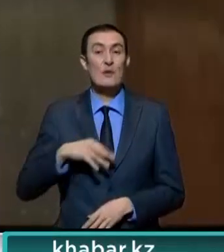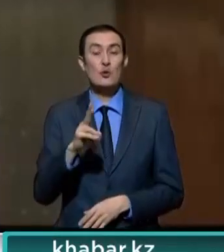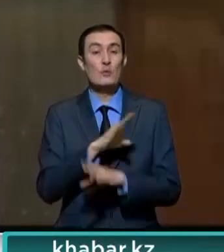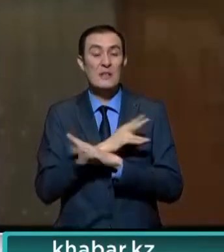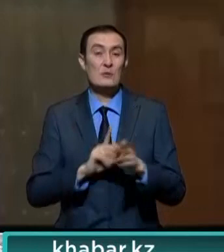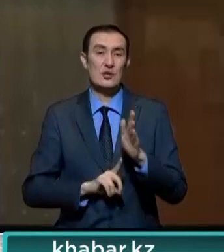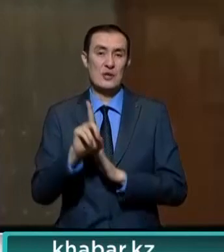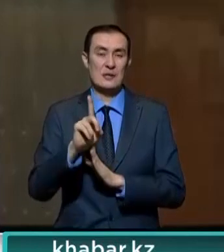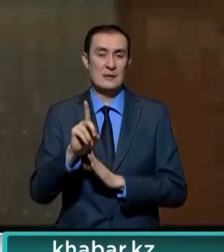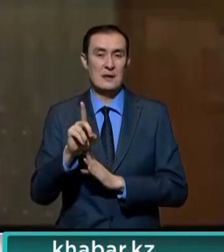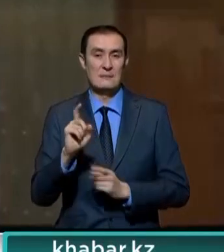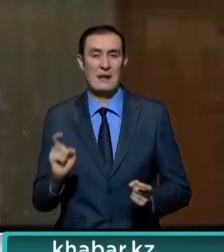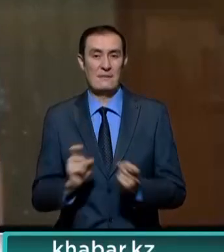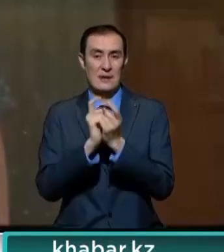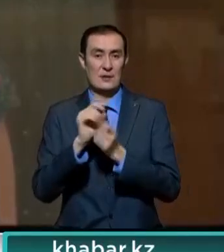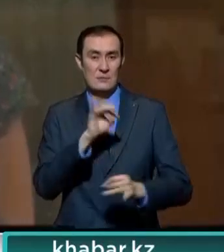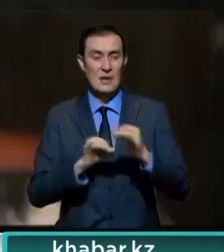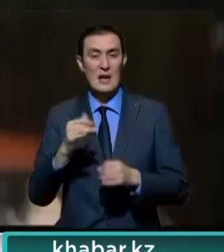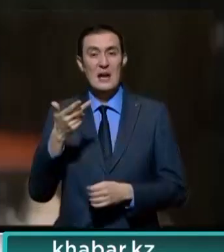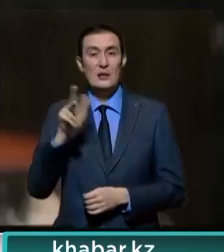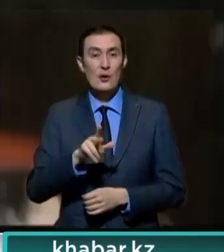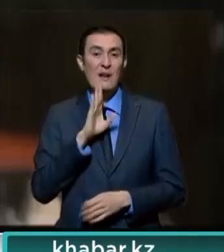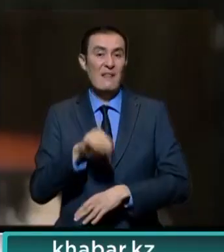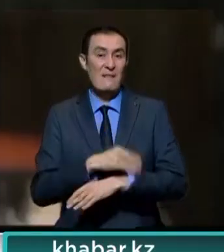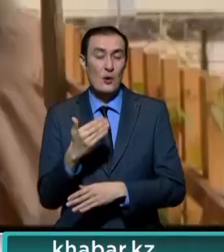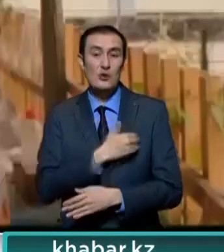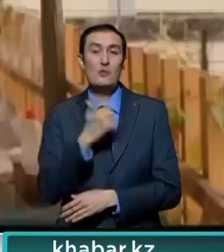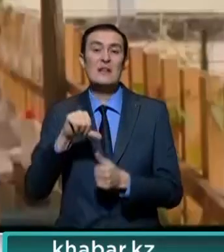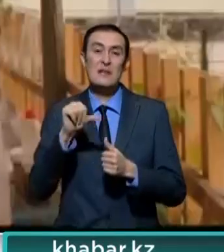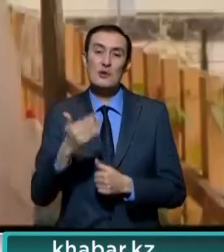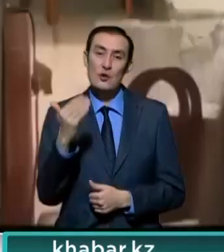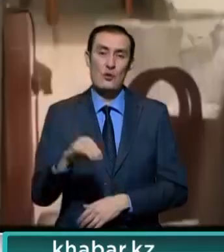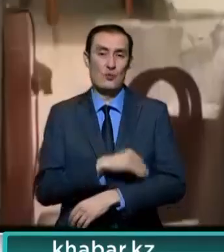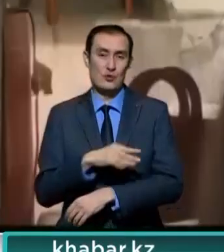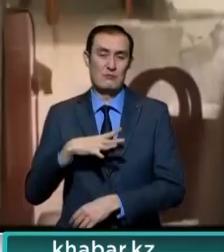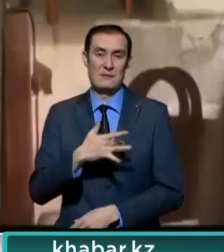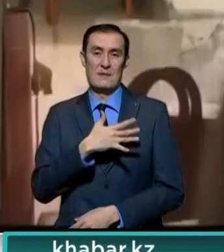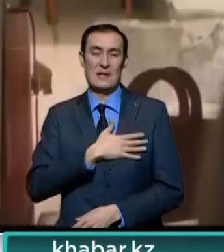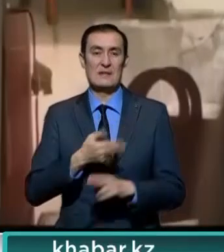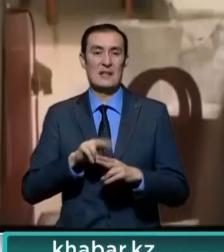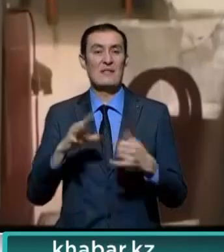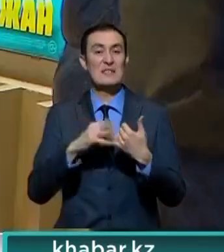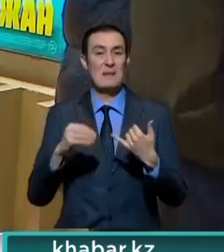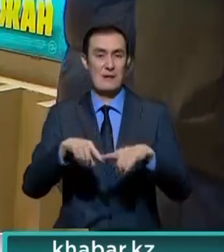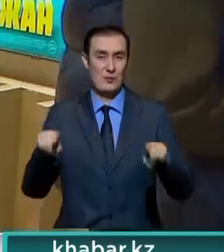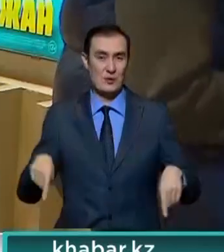и начинает разворачиваться конфликт. Каждая из трех невесток заинтересована в том, чтобы именно ее муж стал владельцем участка.